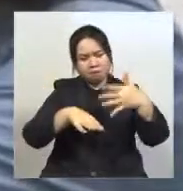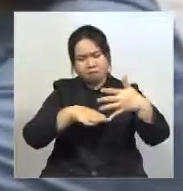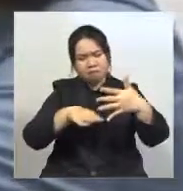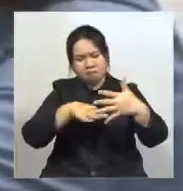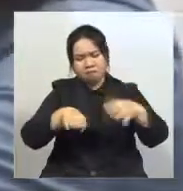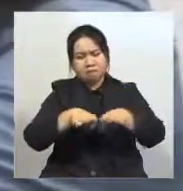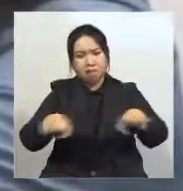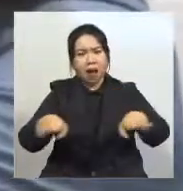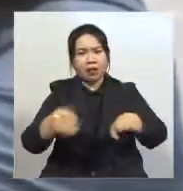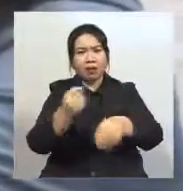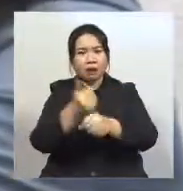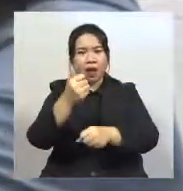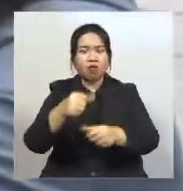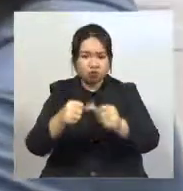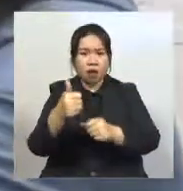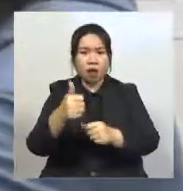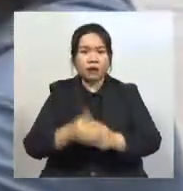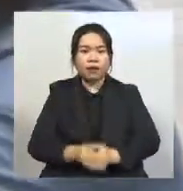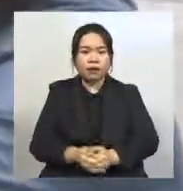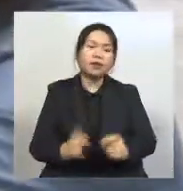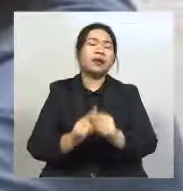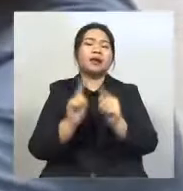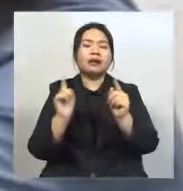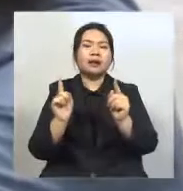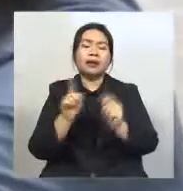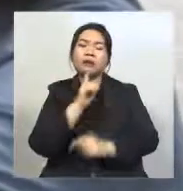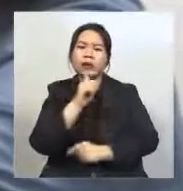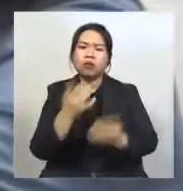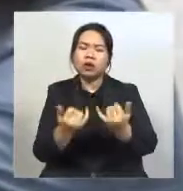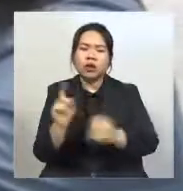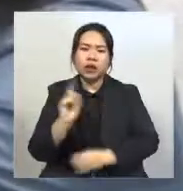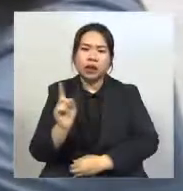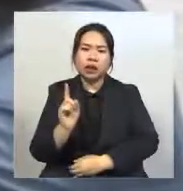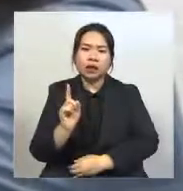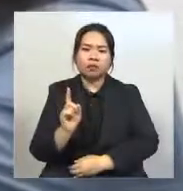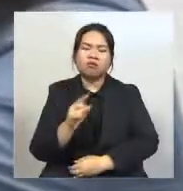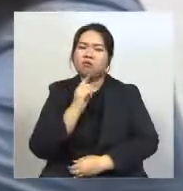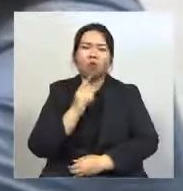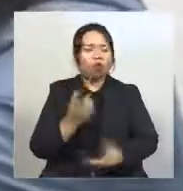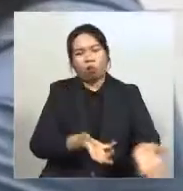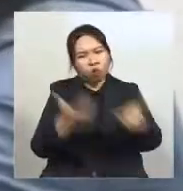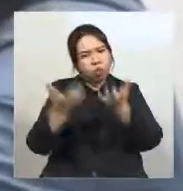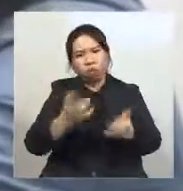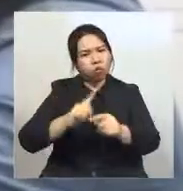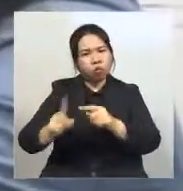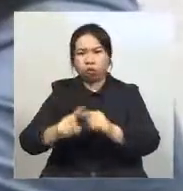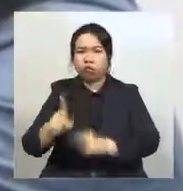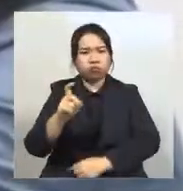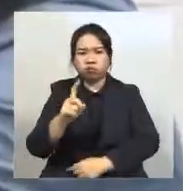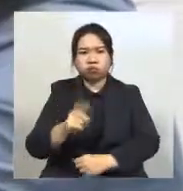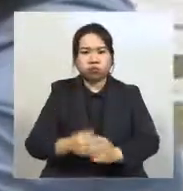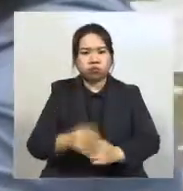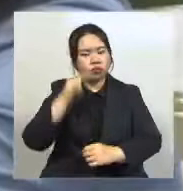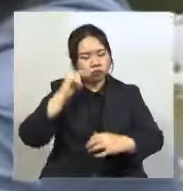ได้ผมอยู่ได้แต่จริงๆแล้วมันมามันเอาไม่ทันที่นี่มันก็ท่วม